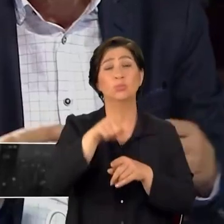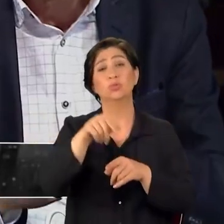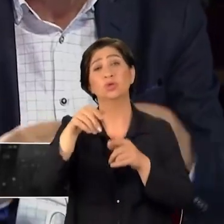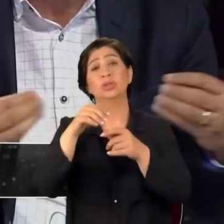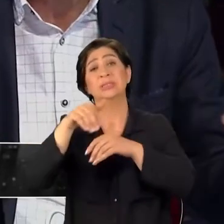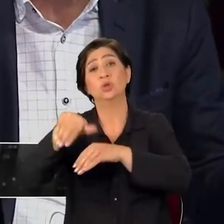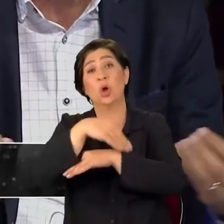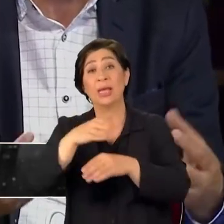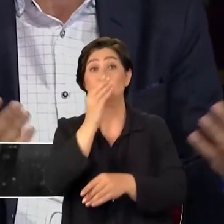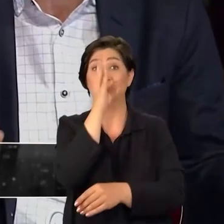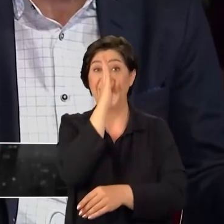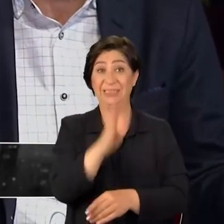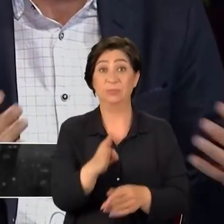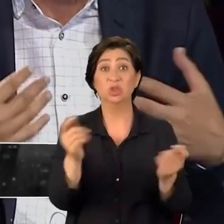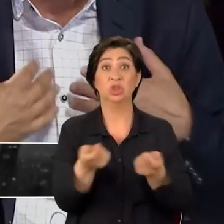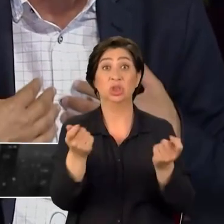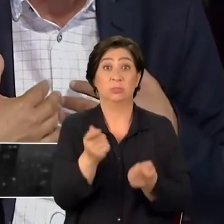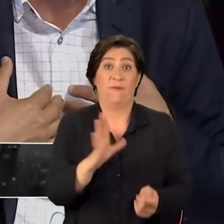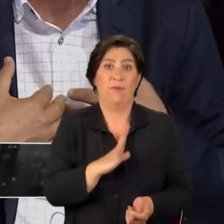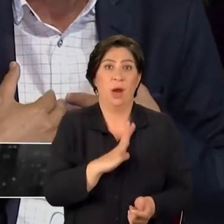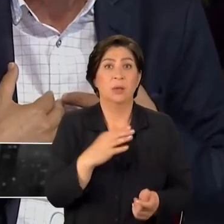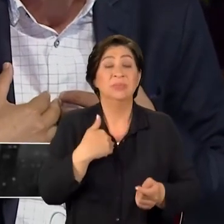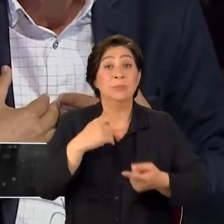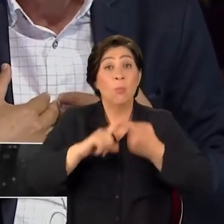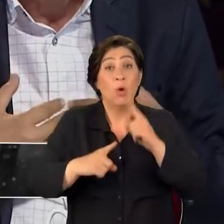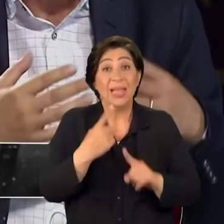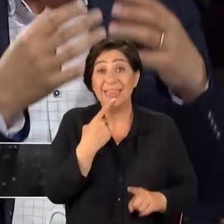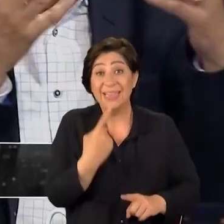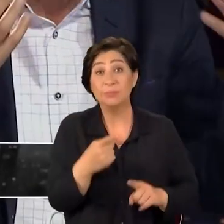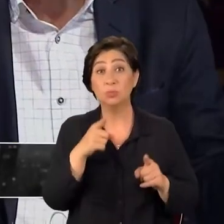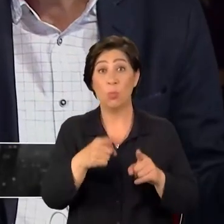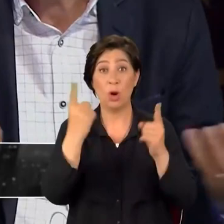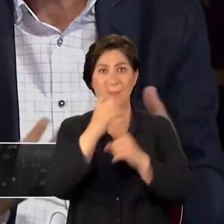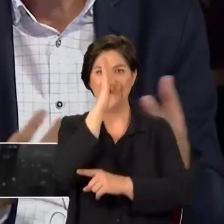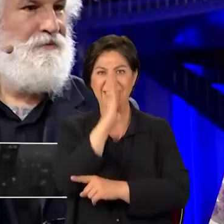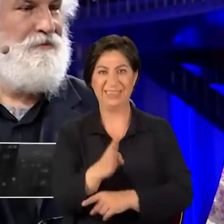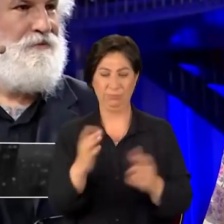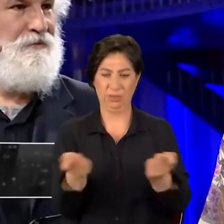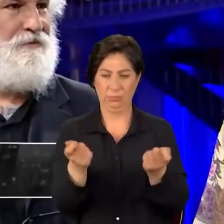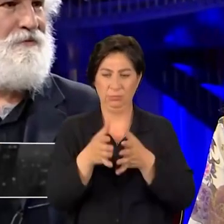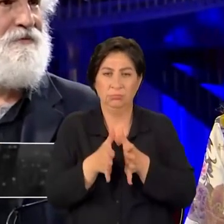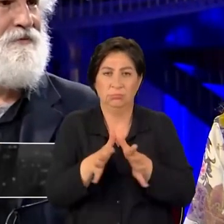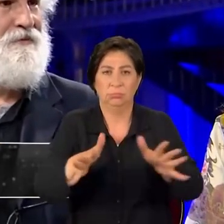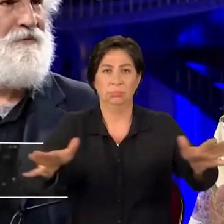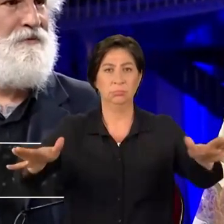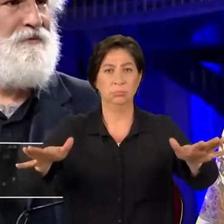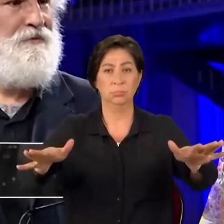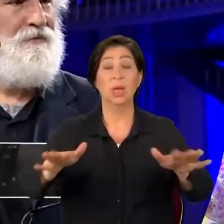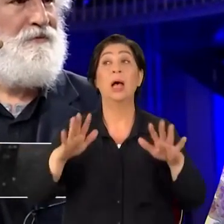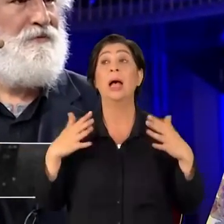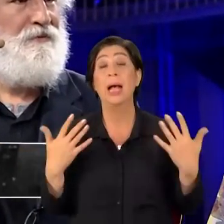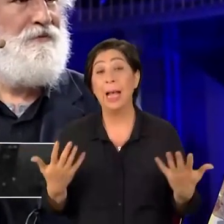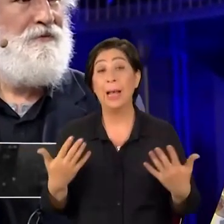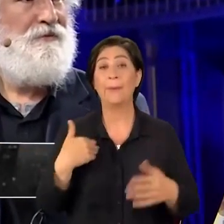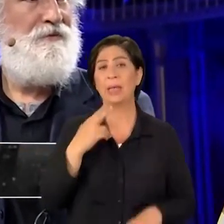yazılacak kadar da disiplinli bir çalışma biçimi var. Bizim siyaset dediğim şey böyle bir disipliner yapı, hiyerarşik yapı. Halbuki